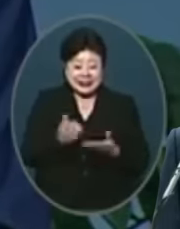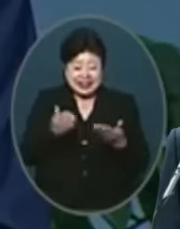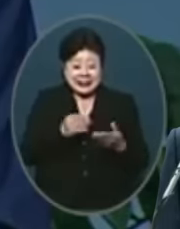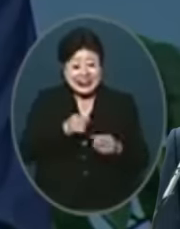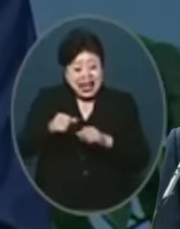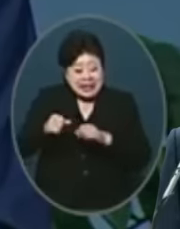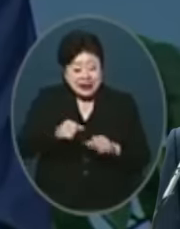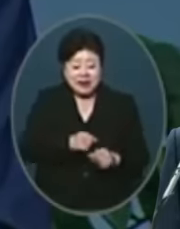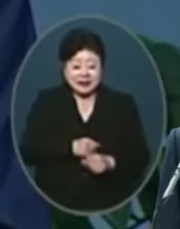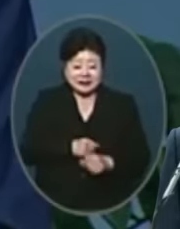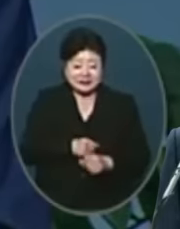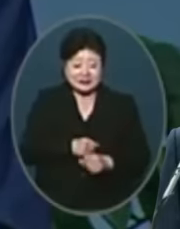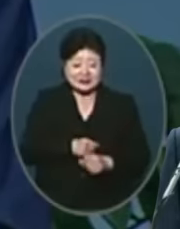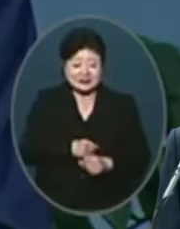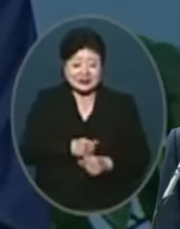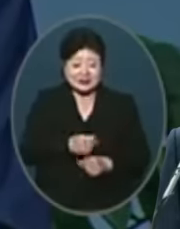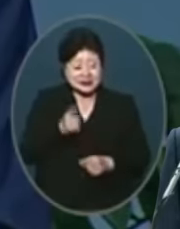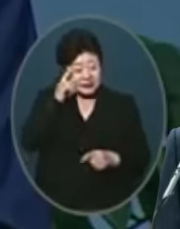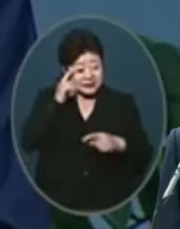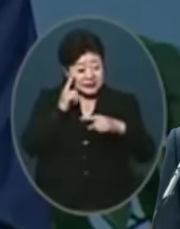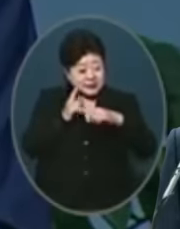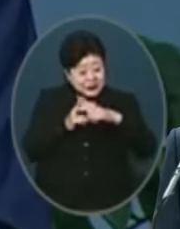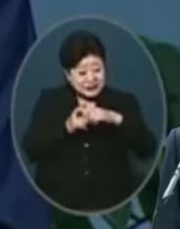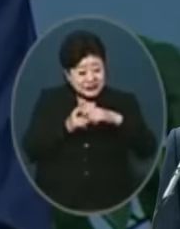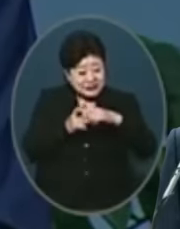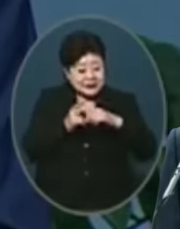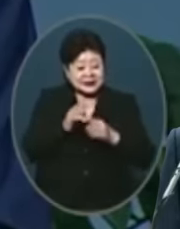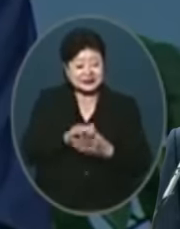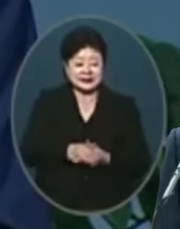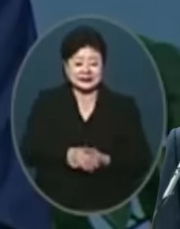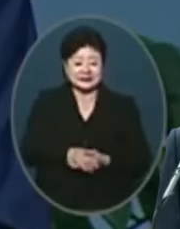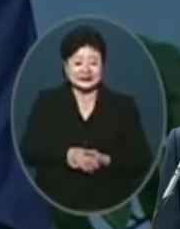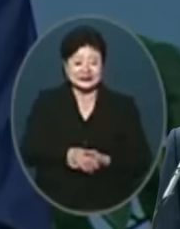일을 해서 긍정적인